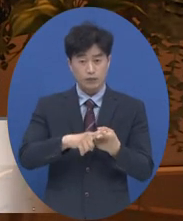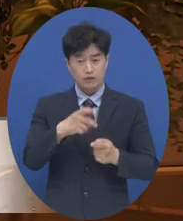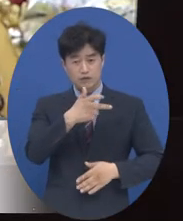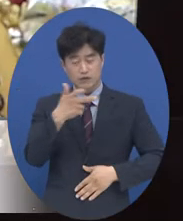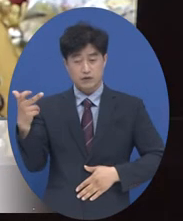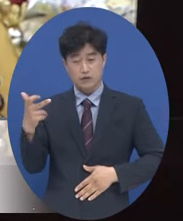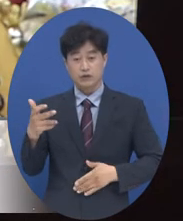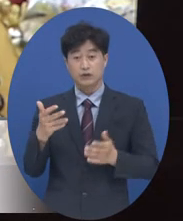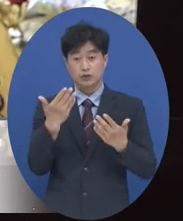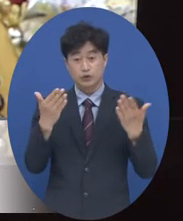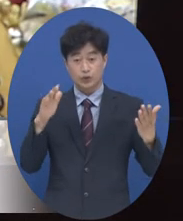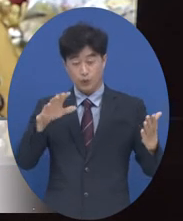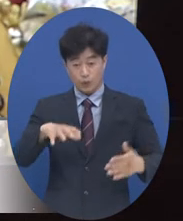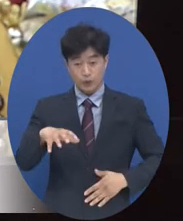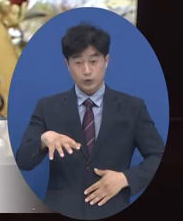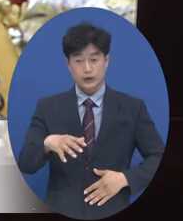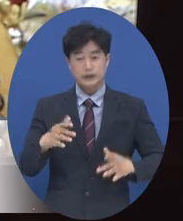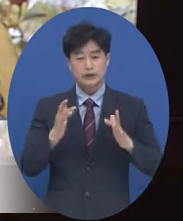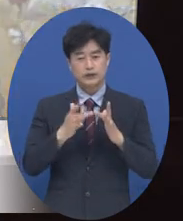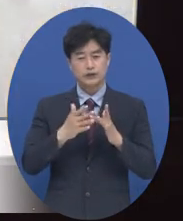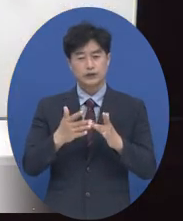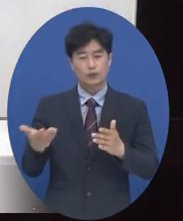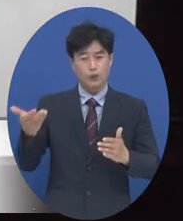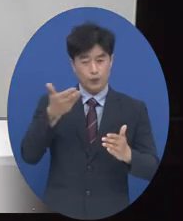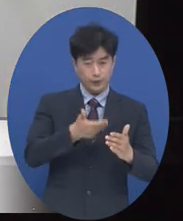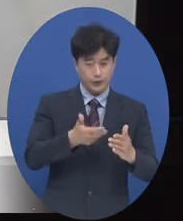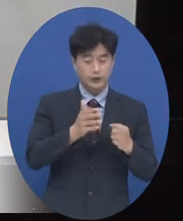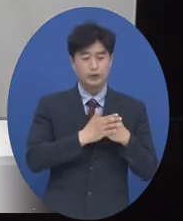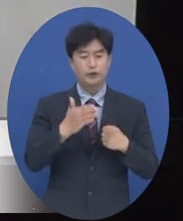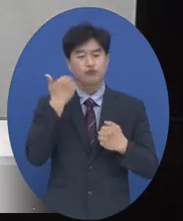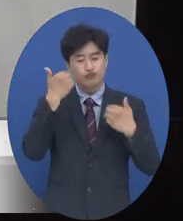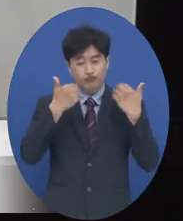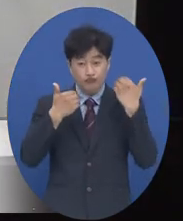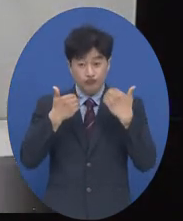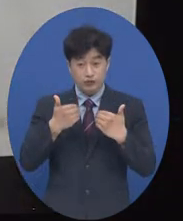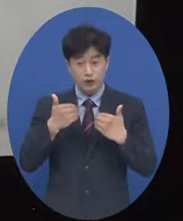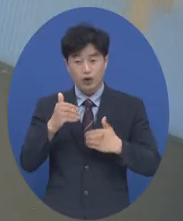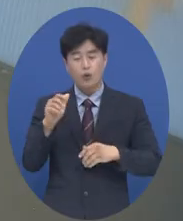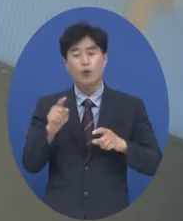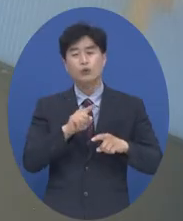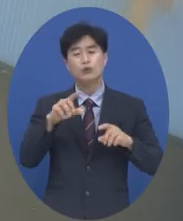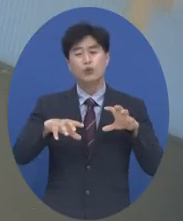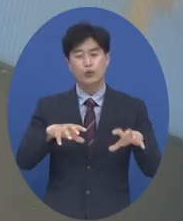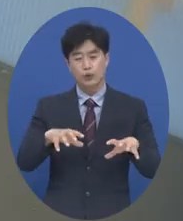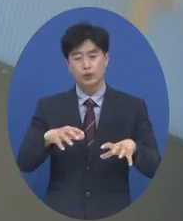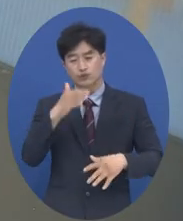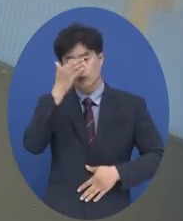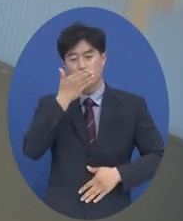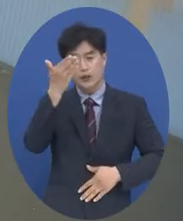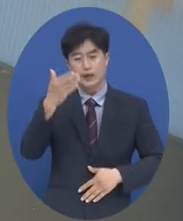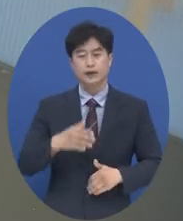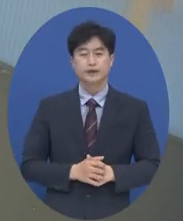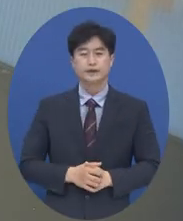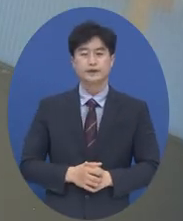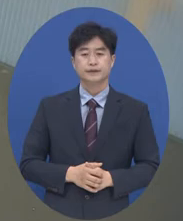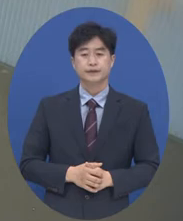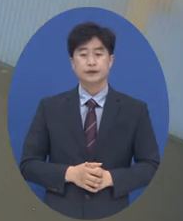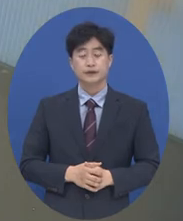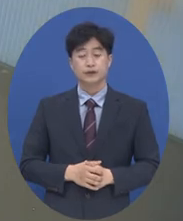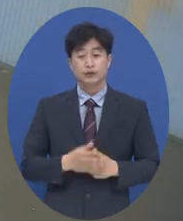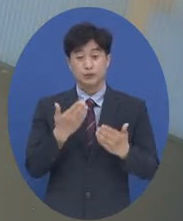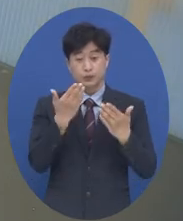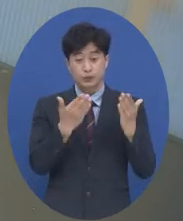전시장은 온라인으로 공간을 옮겨 꾸려놓았기 때문에 누구나 어디서든 감상할 수도 있습니다.